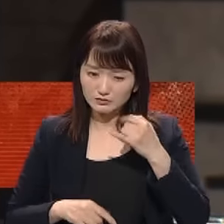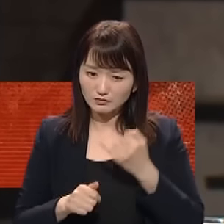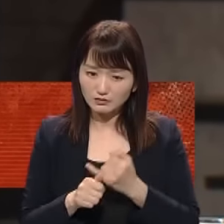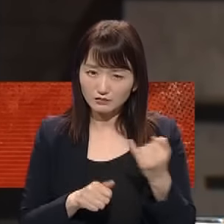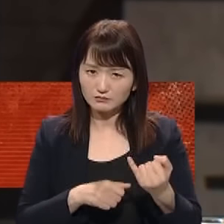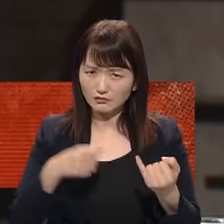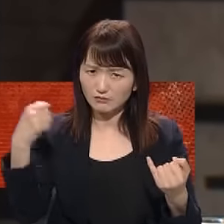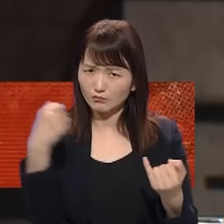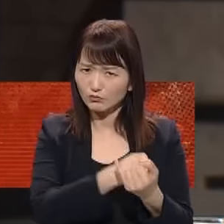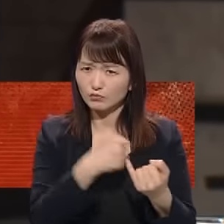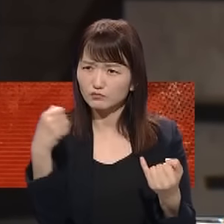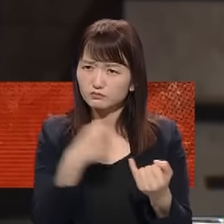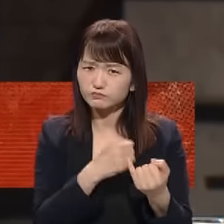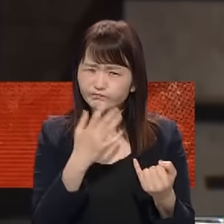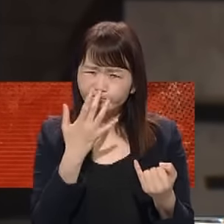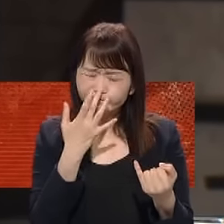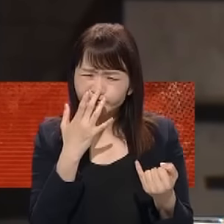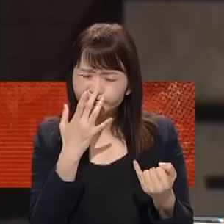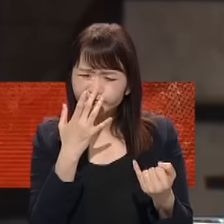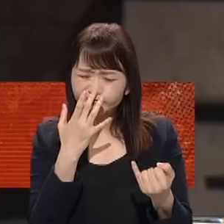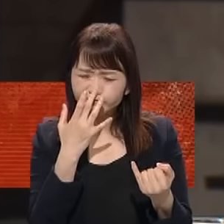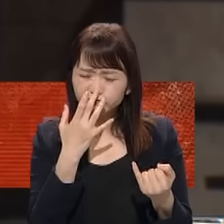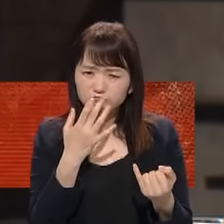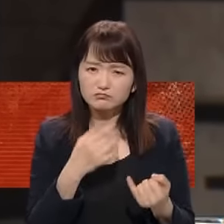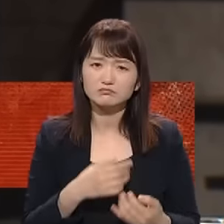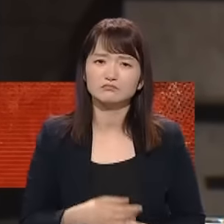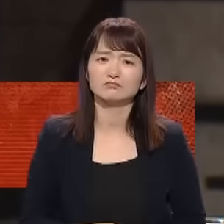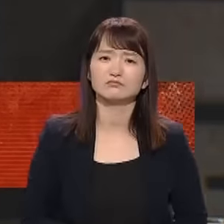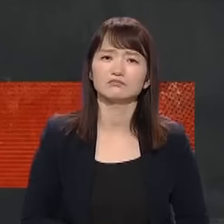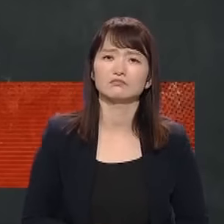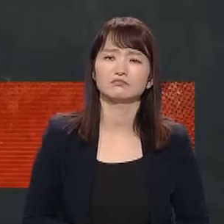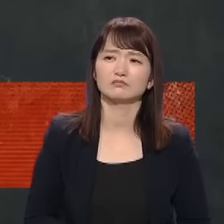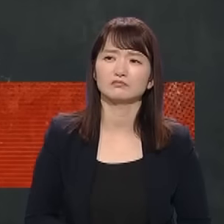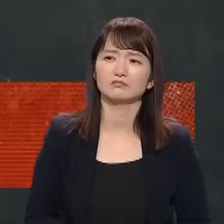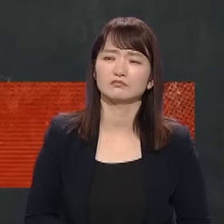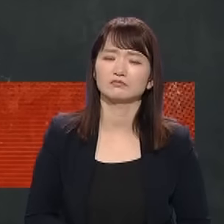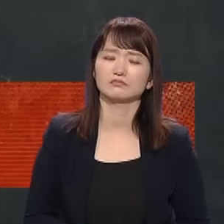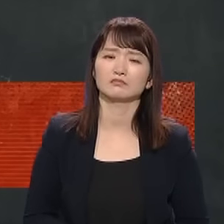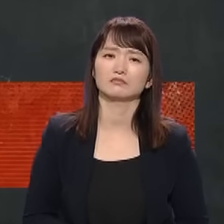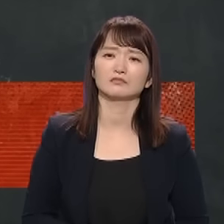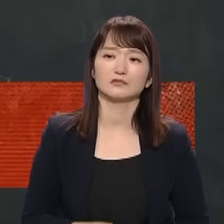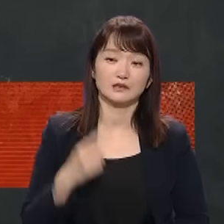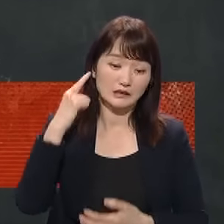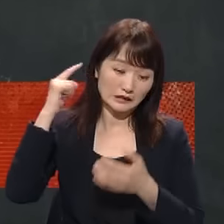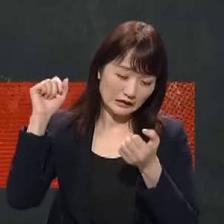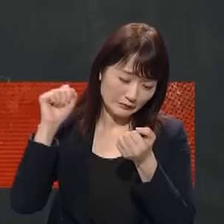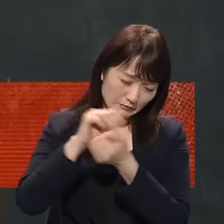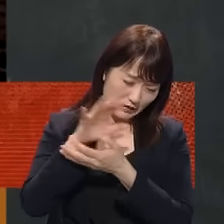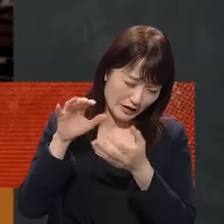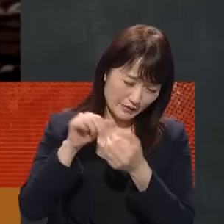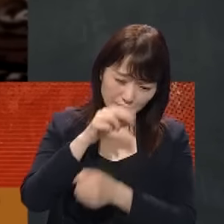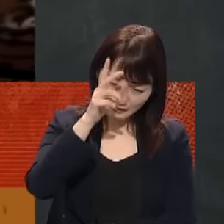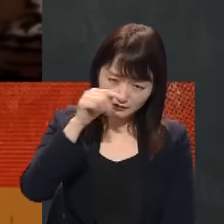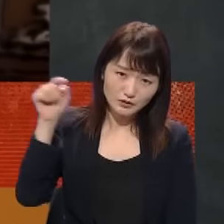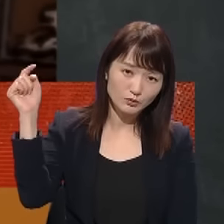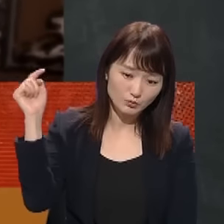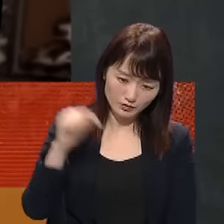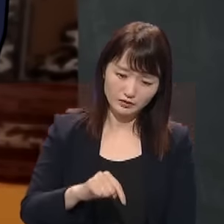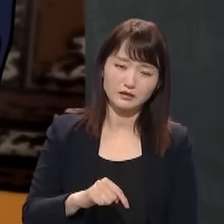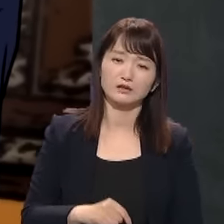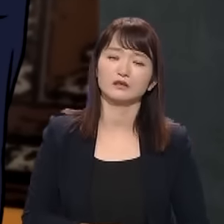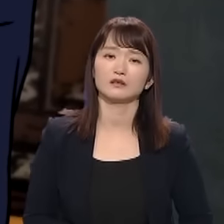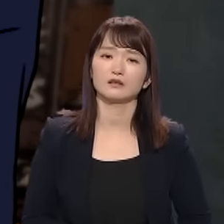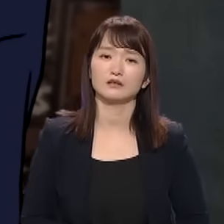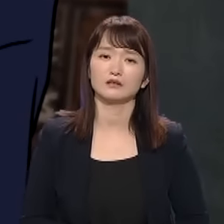뭐 참 이해가 잘 가지 않는 것인데, 근데 이제 그 당시에 뭐 시끄러우니까 경찰이 출동하지 않았겠습니까?